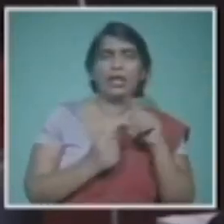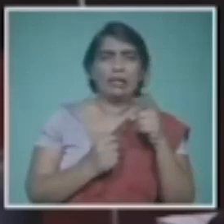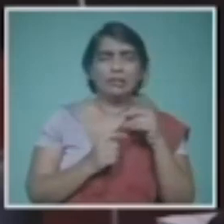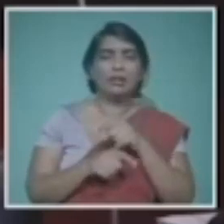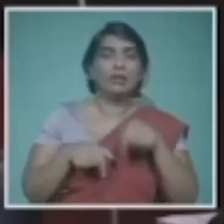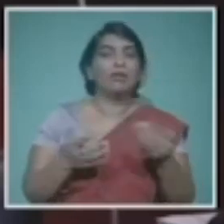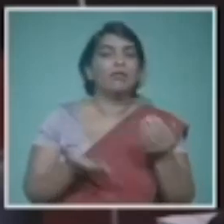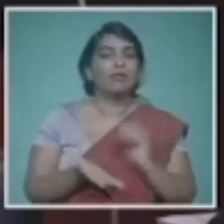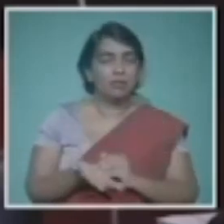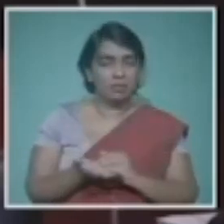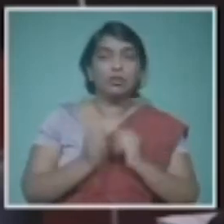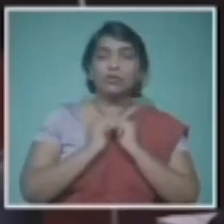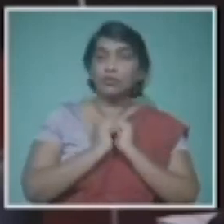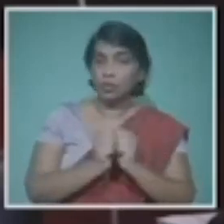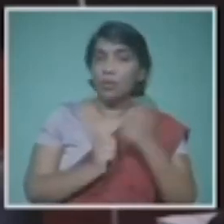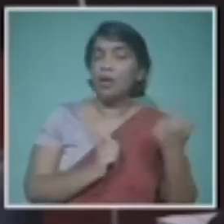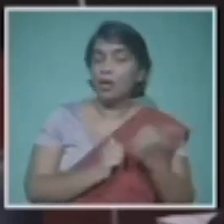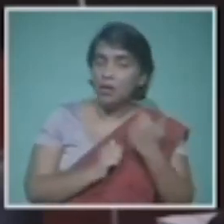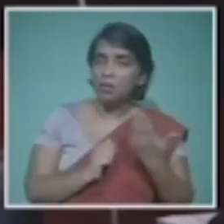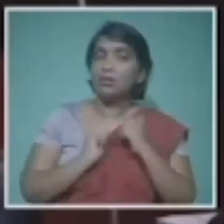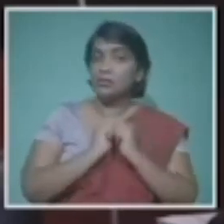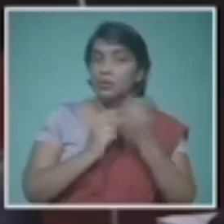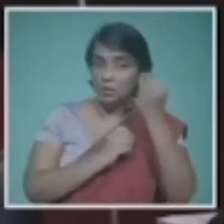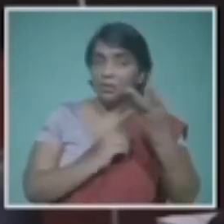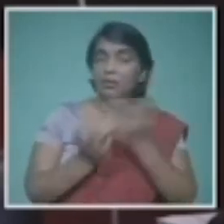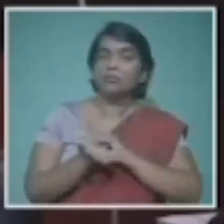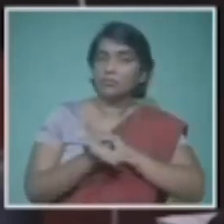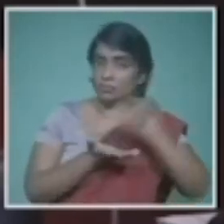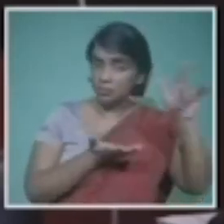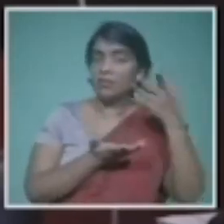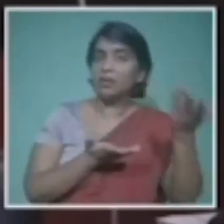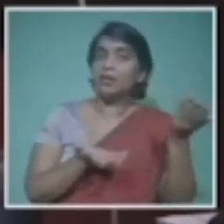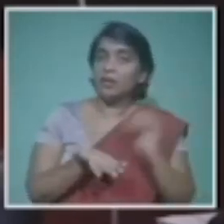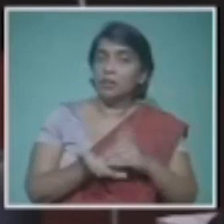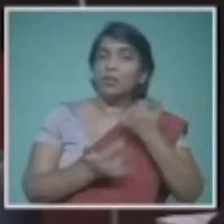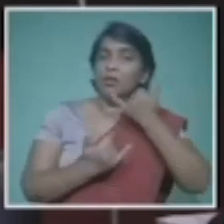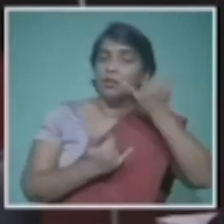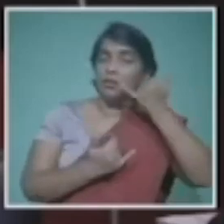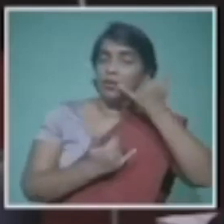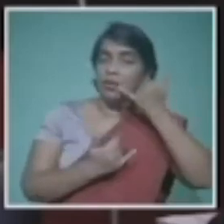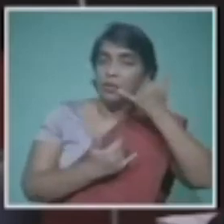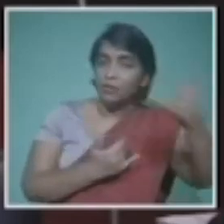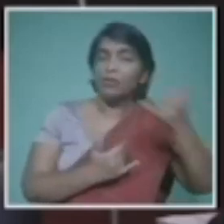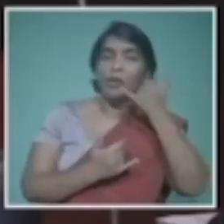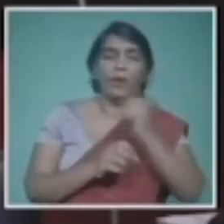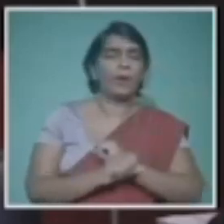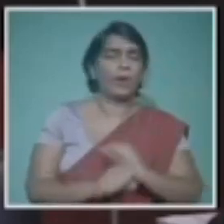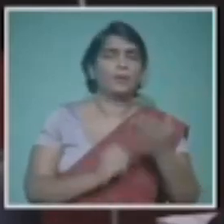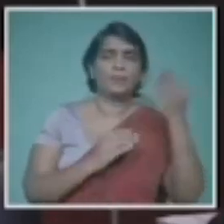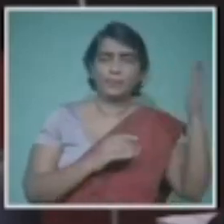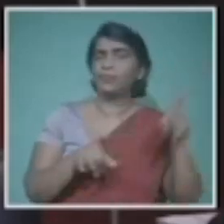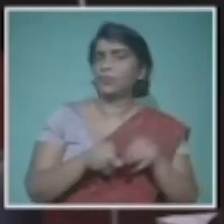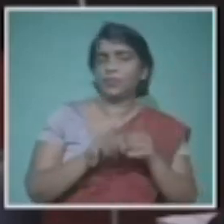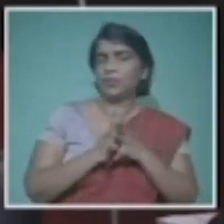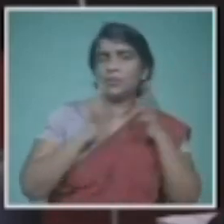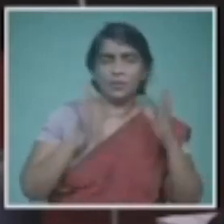නැවත පත්වීම අලුත් අය හැරි පත්වීම දීලා එහෙට යවන්න, මොකද අඩු ගානේ දුරකථනයකටවත් උත්තර දෙන්න කෙනෙක් නැත්නම් අත්තර පත් වෙලා තියෙනවා. මේක